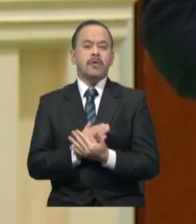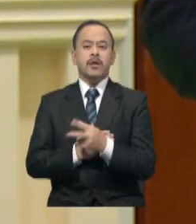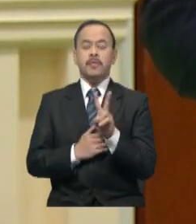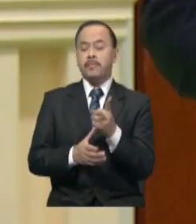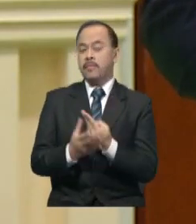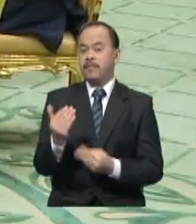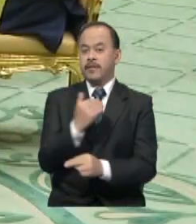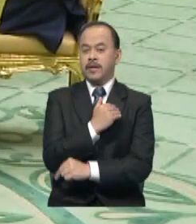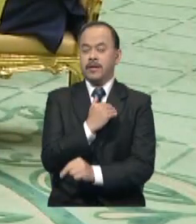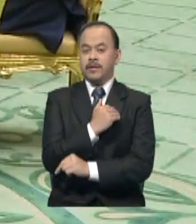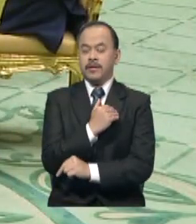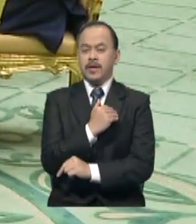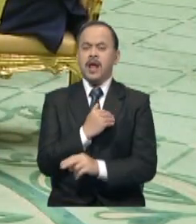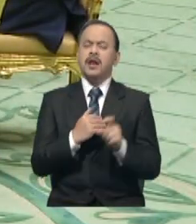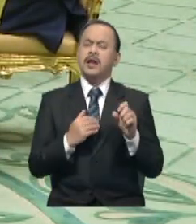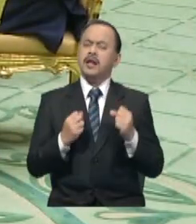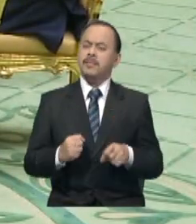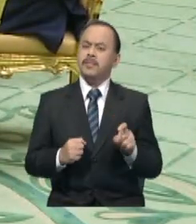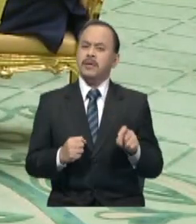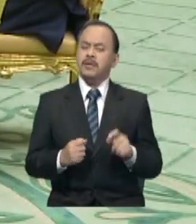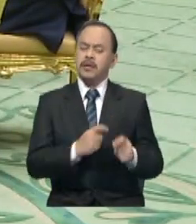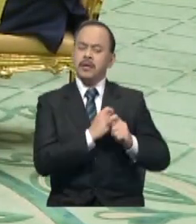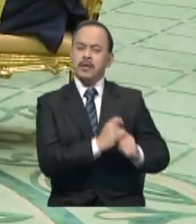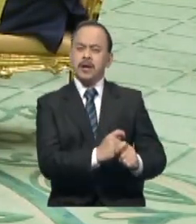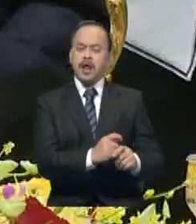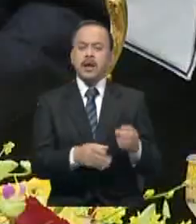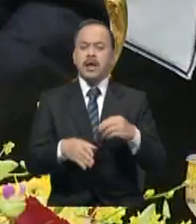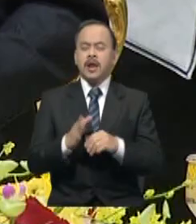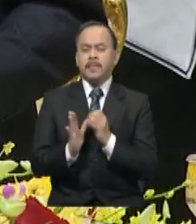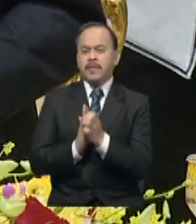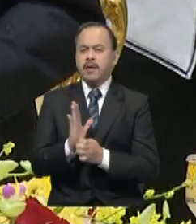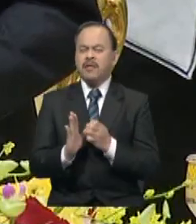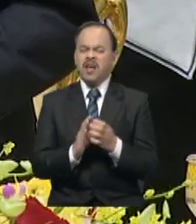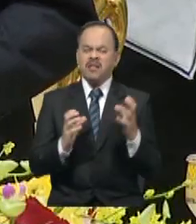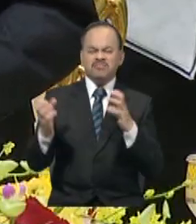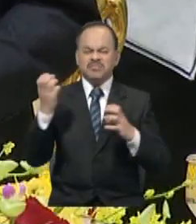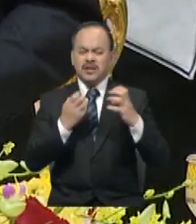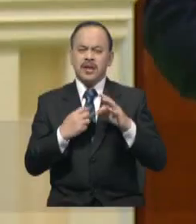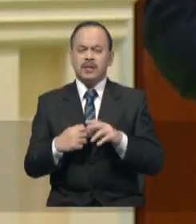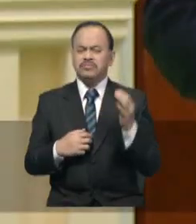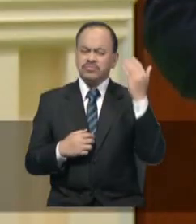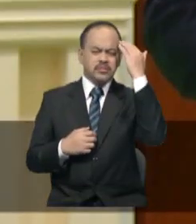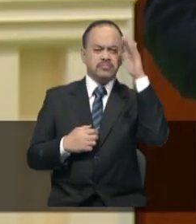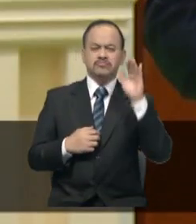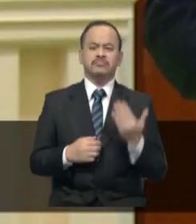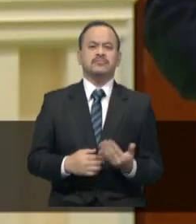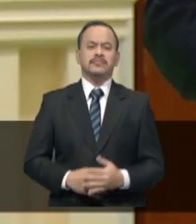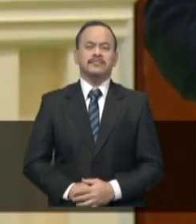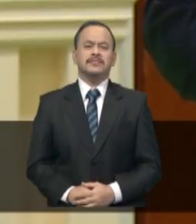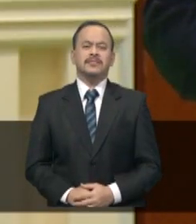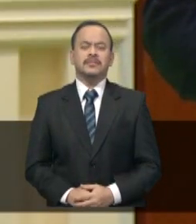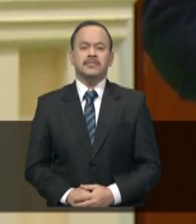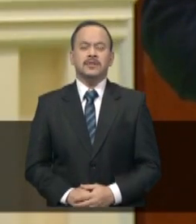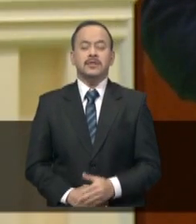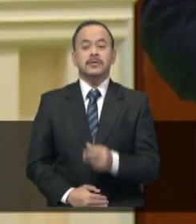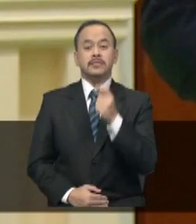buah negara akan dapat memastikan daya tahan dalam era gangguan dan ketidaktentuan. We greatly